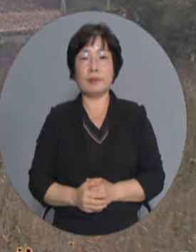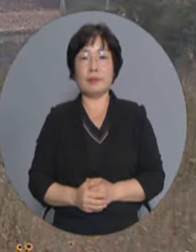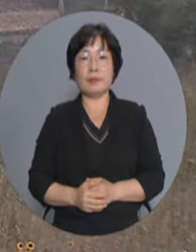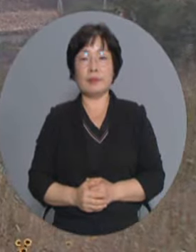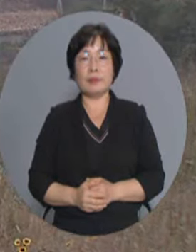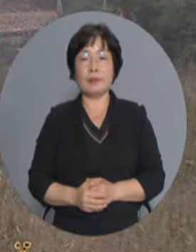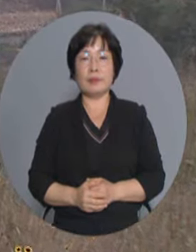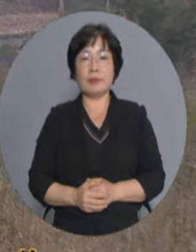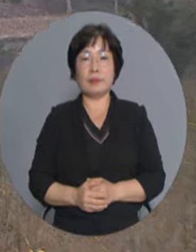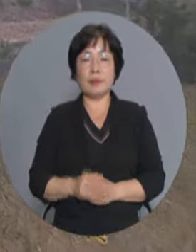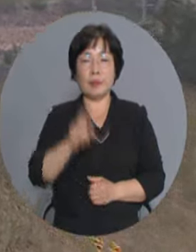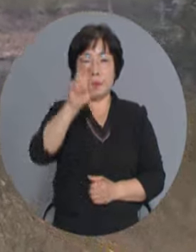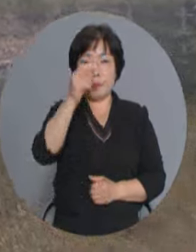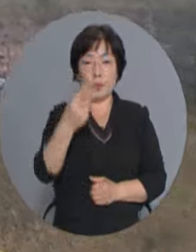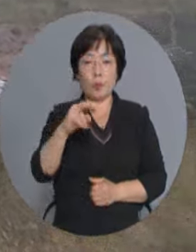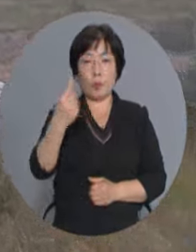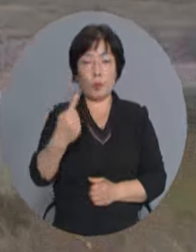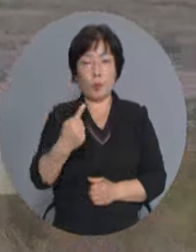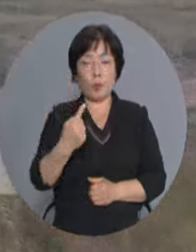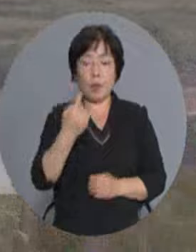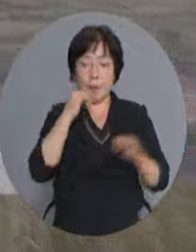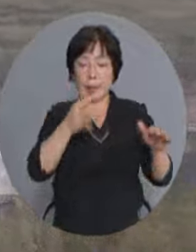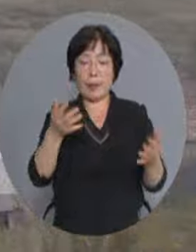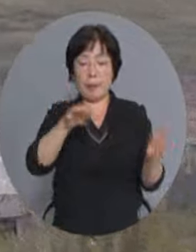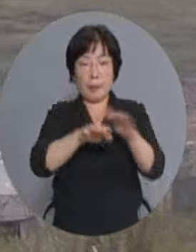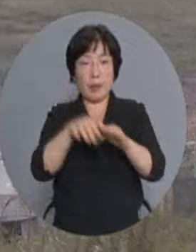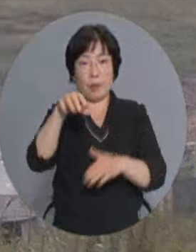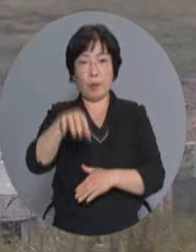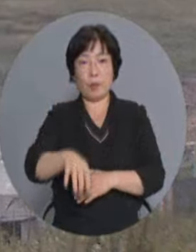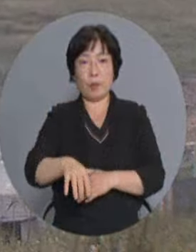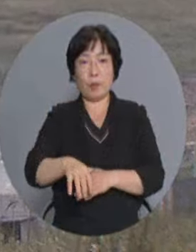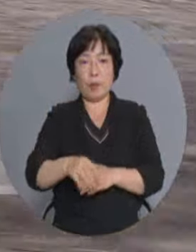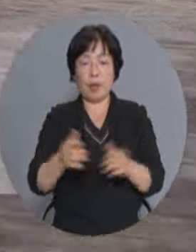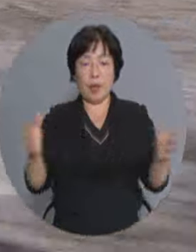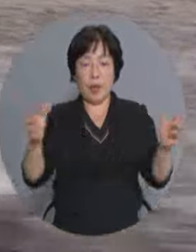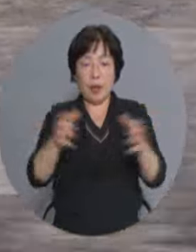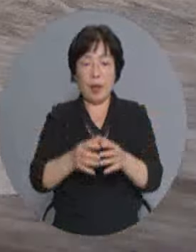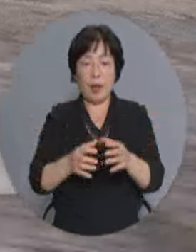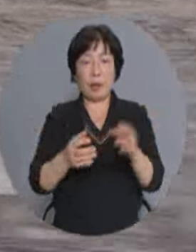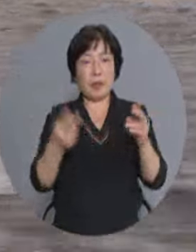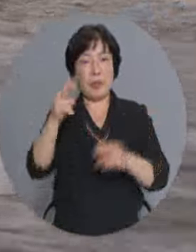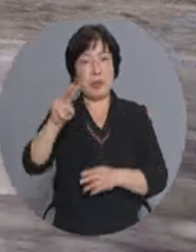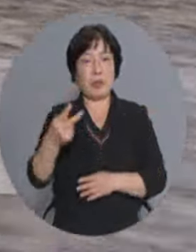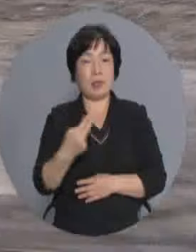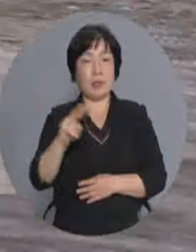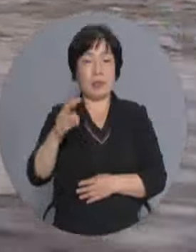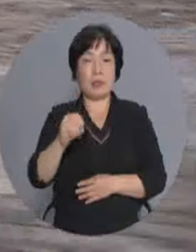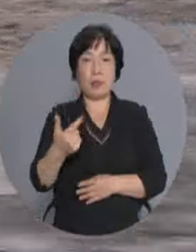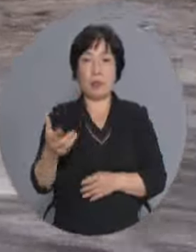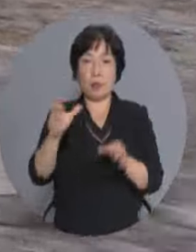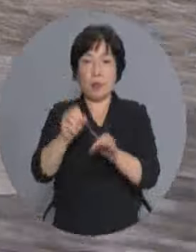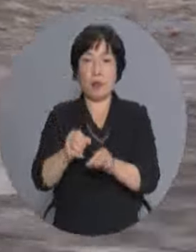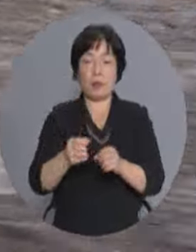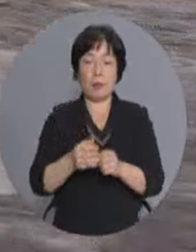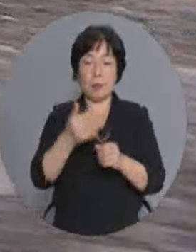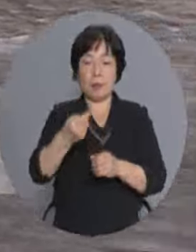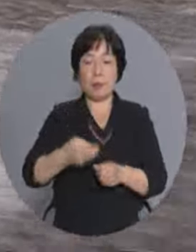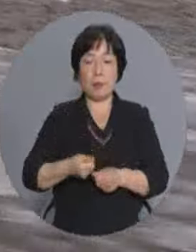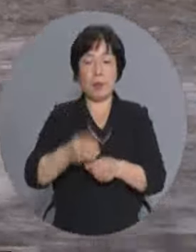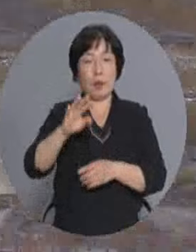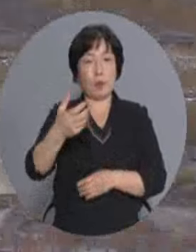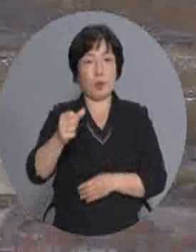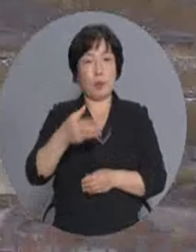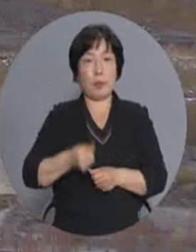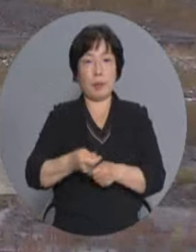다녀왔습니다 광양항 묘도 준설토 매립장 총 사업비 2,246 원으로 95만 평의 부지를